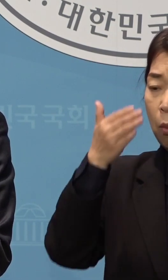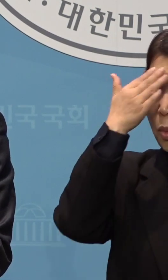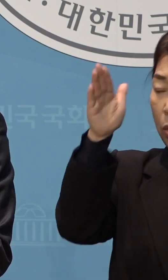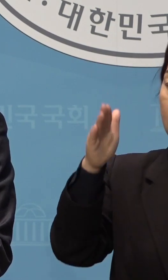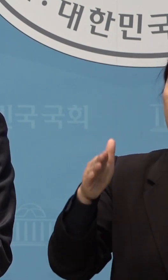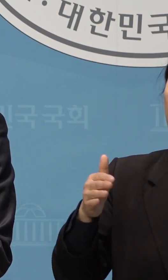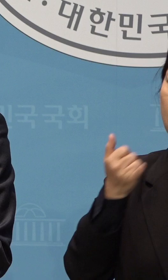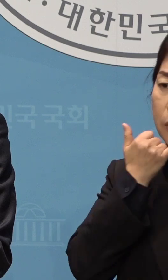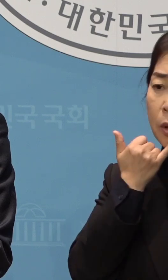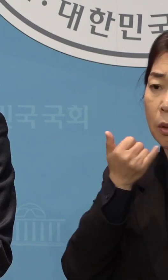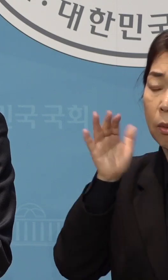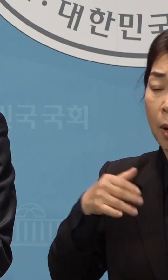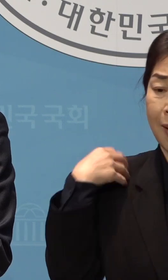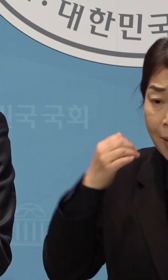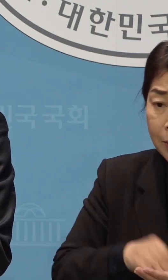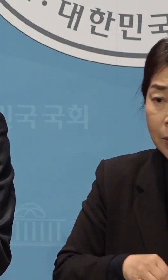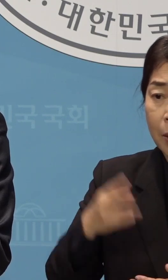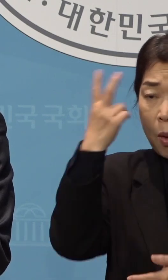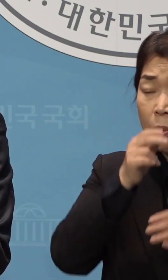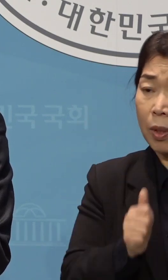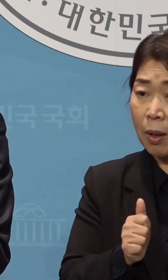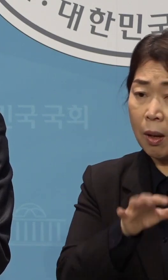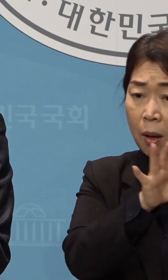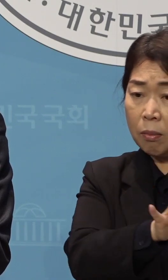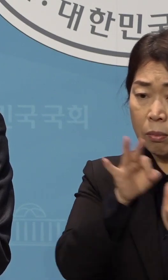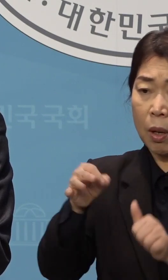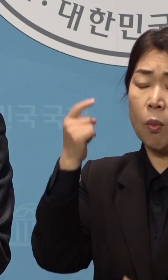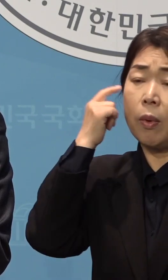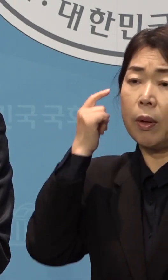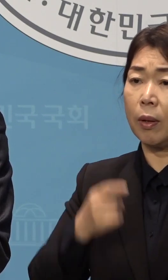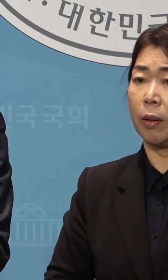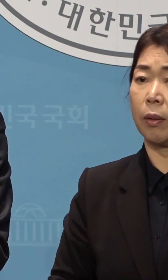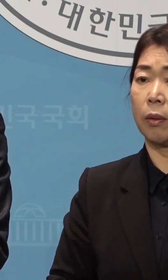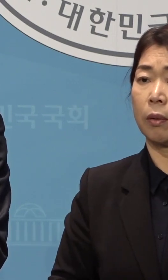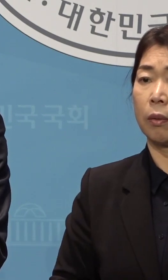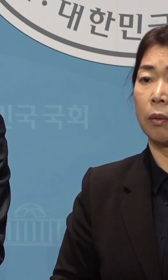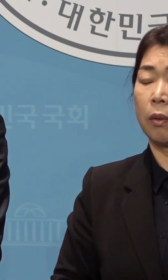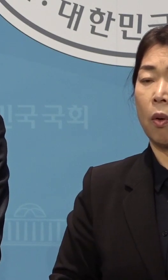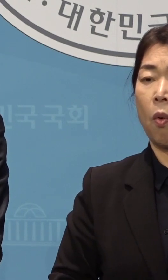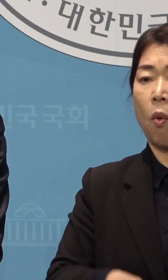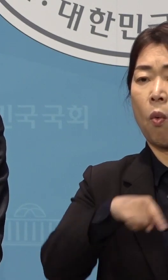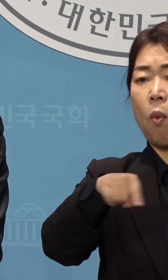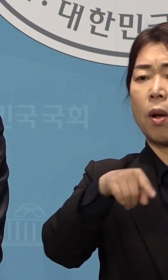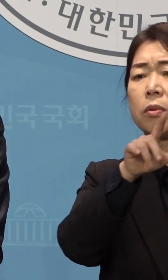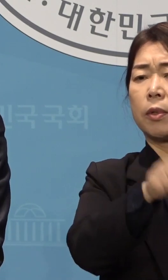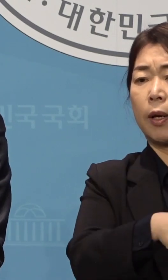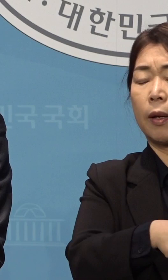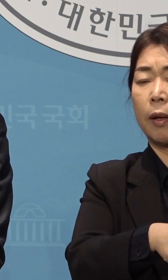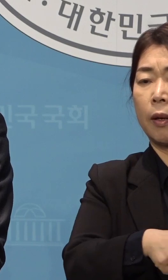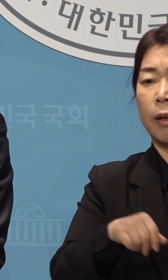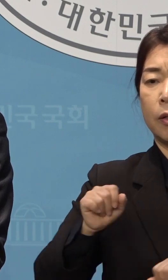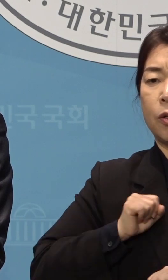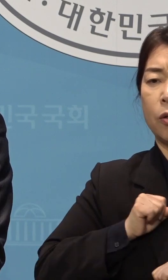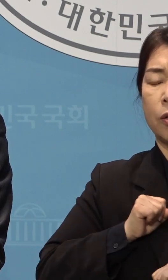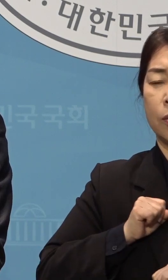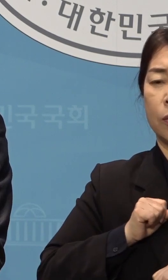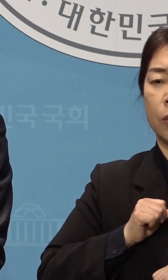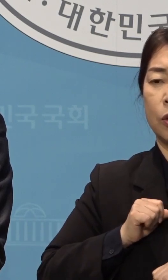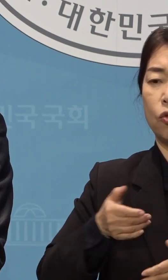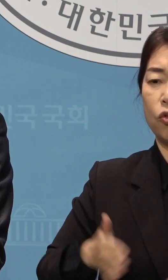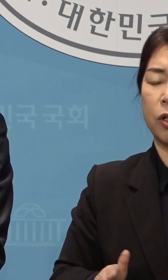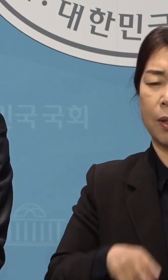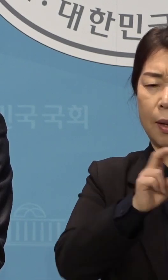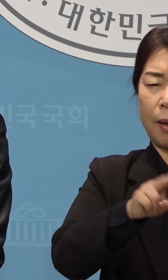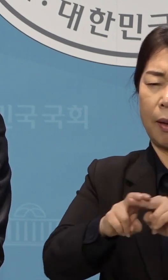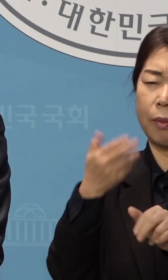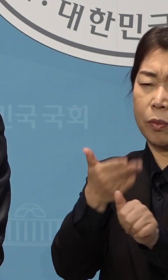결국 도로 검사입니까 공 신군부가 정치 군인들로 국가 요직을 독식했던